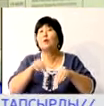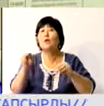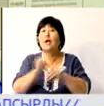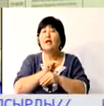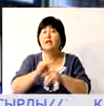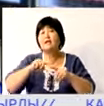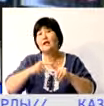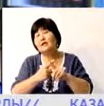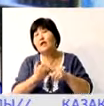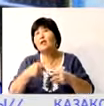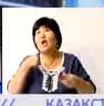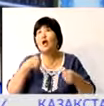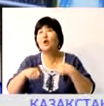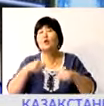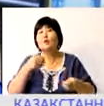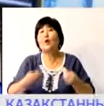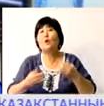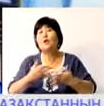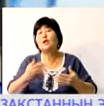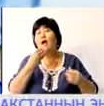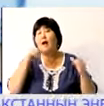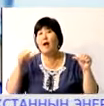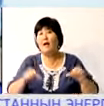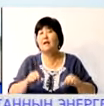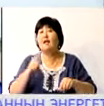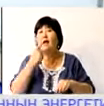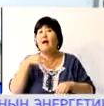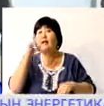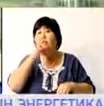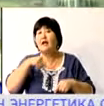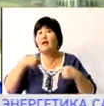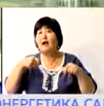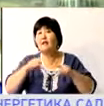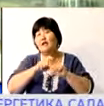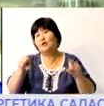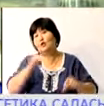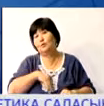қызмет көрсету және сауда ойын-сауық орталығы асхана мен дәріхана жұмыс істейді.